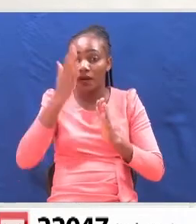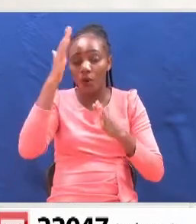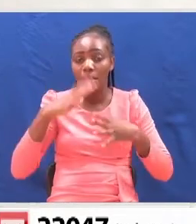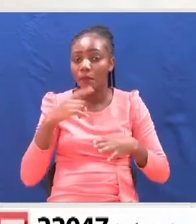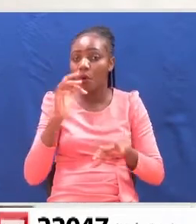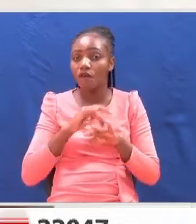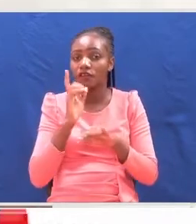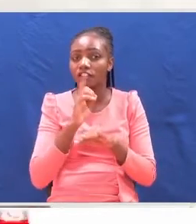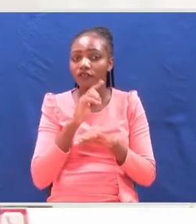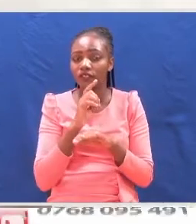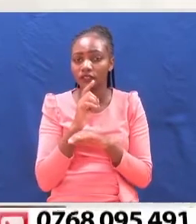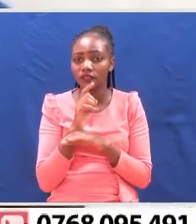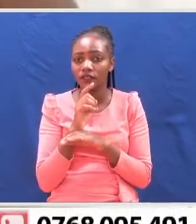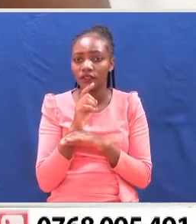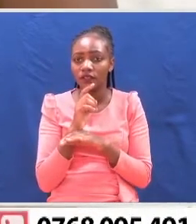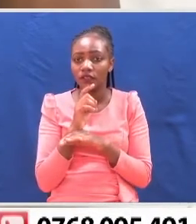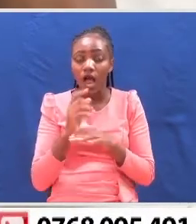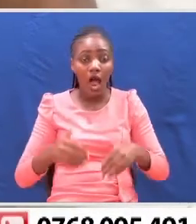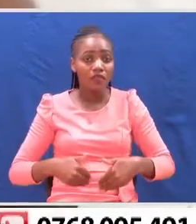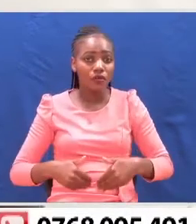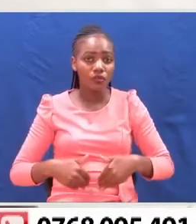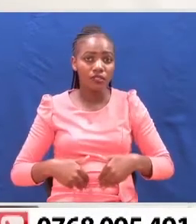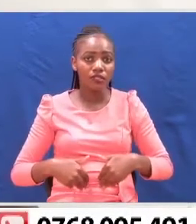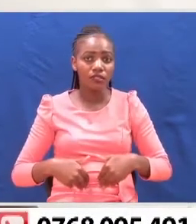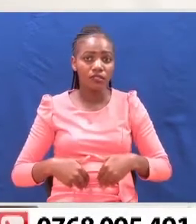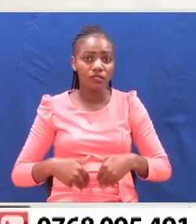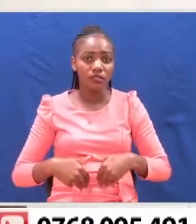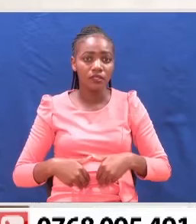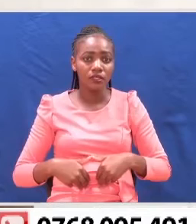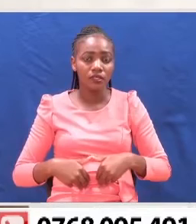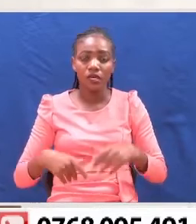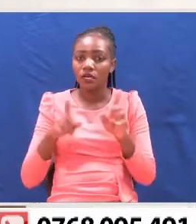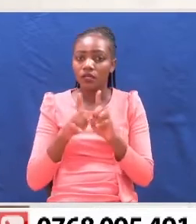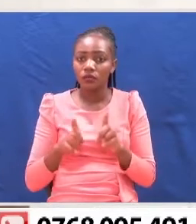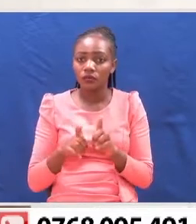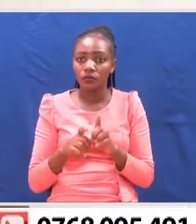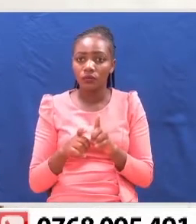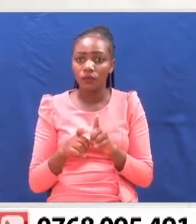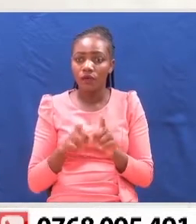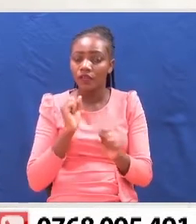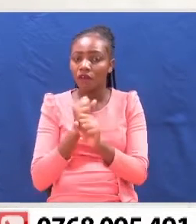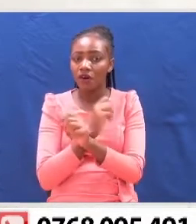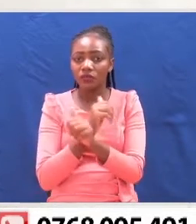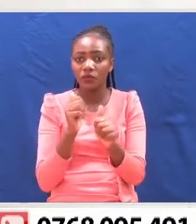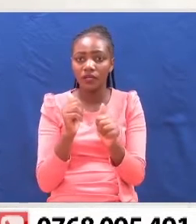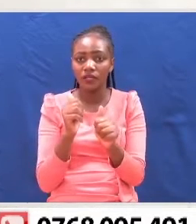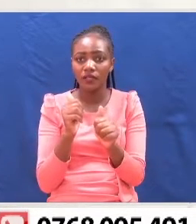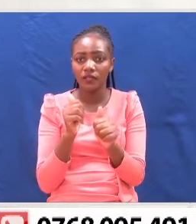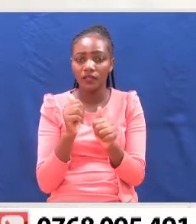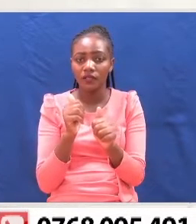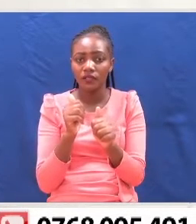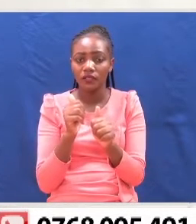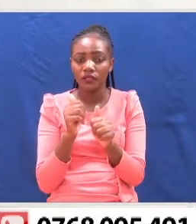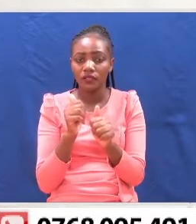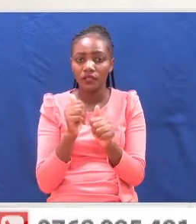wingi kiangalia ni vijana, rika ya youths. So ile target wameanza kufanya kwa mambo ya maboda boda, mambo ya wale